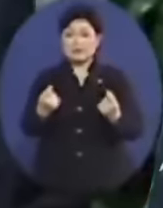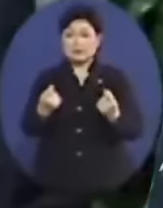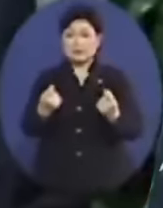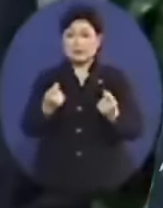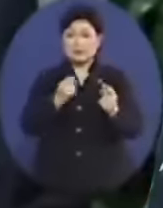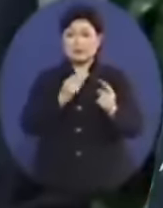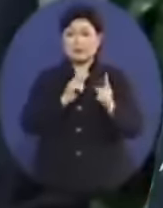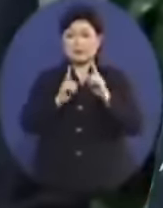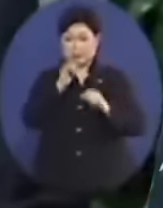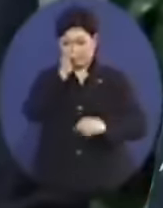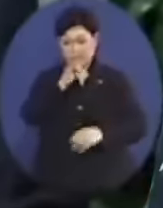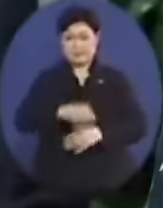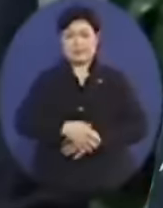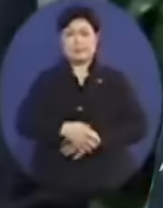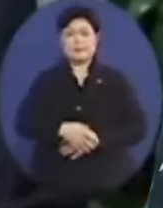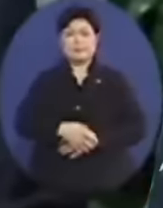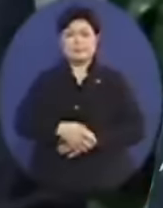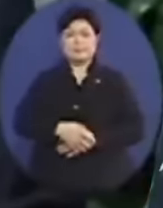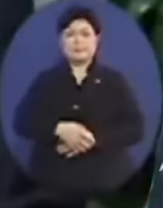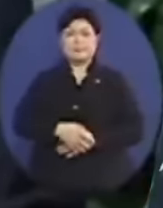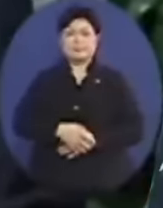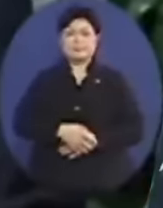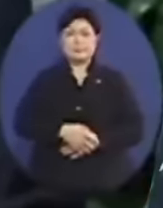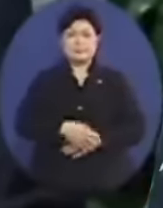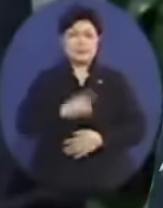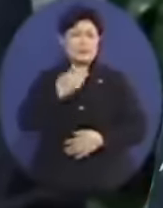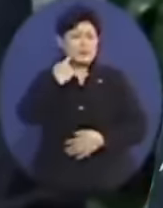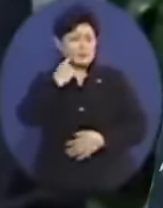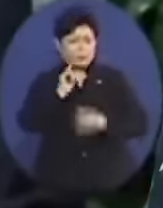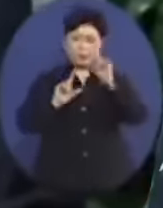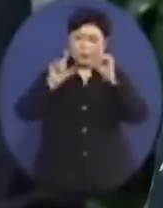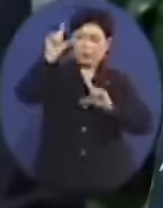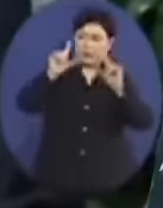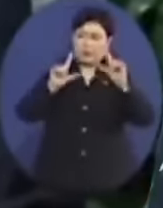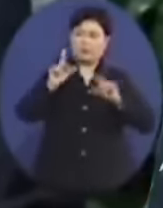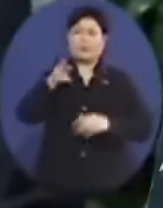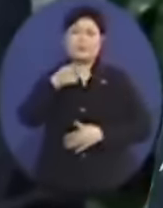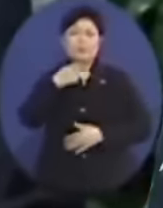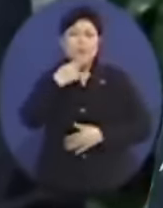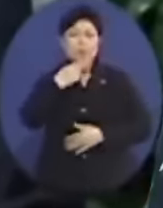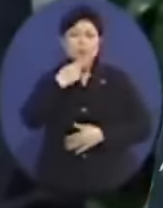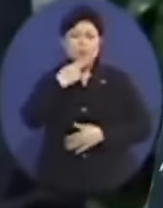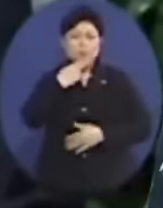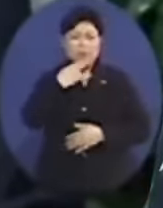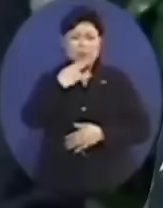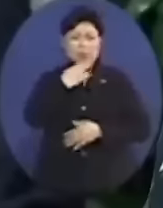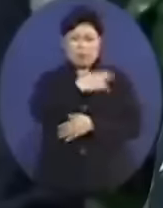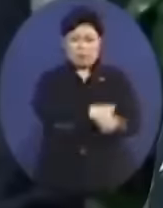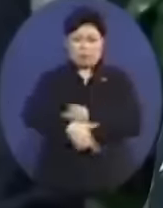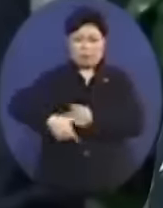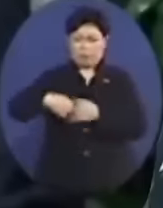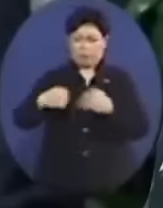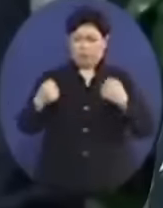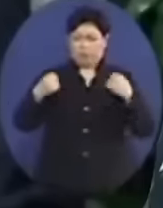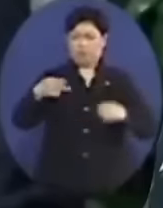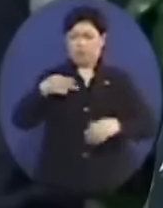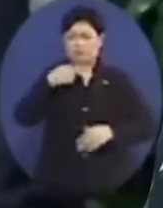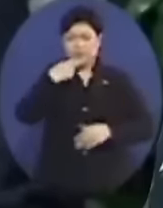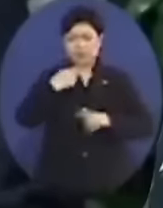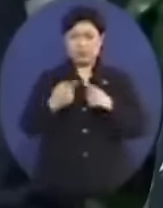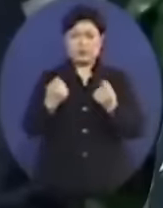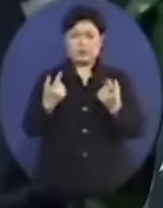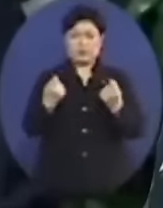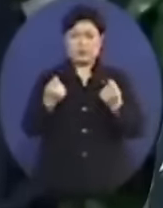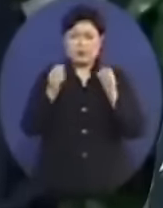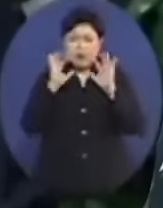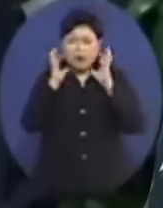것입니다 고운 모양도 없고 풍채도 없었다고 했는데 벌써